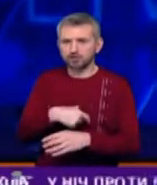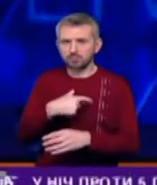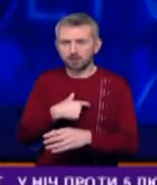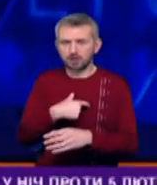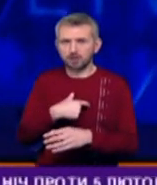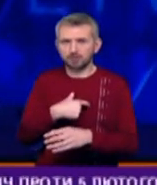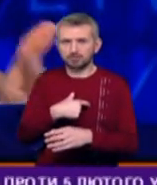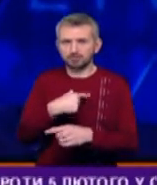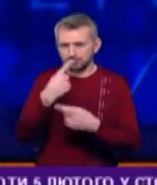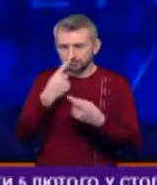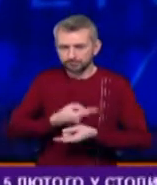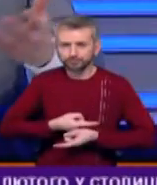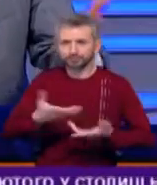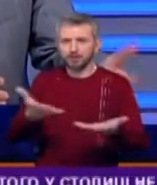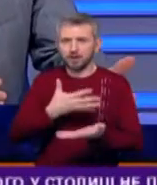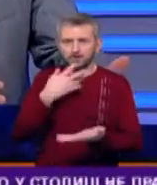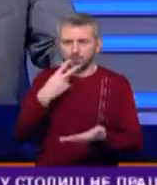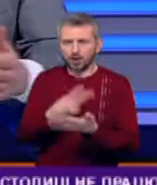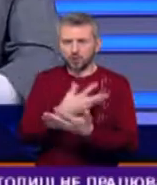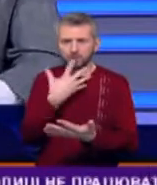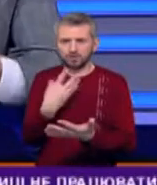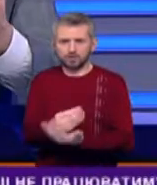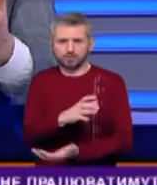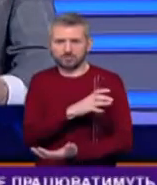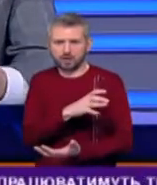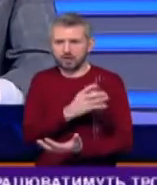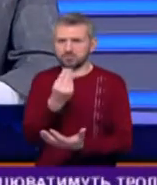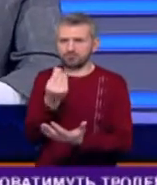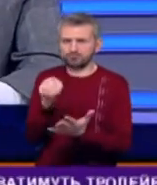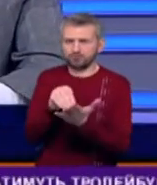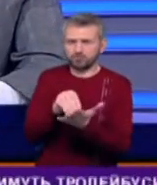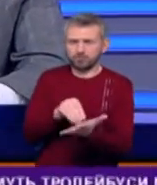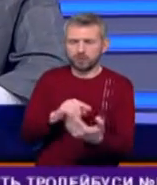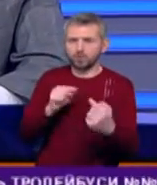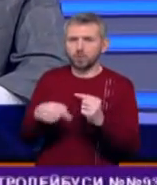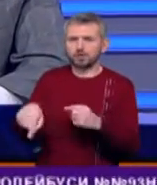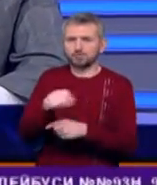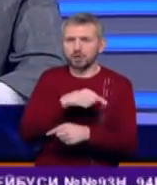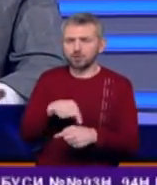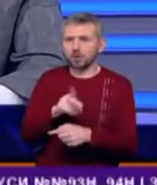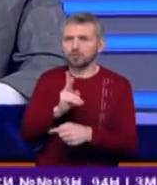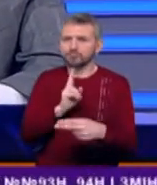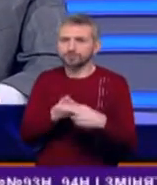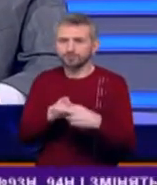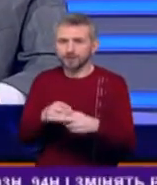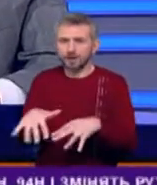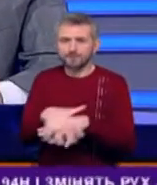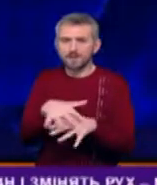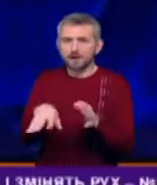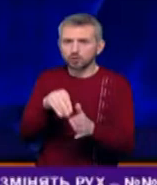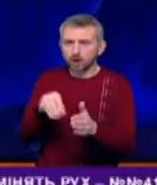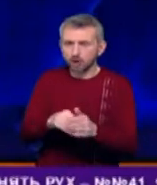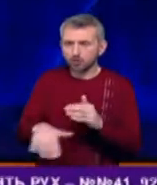назовні, показують свої декларації, майнові статки. Проти багатьох з них, які десь комусь дорогу переходять в електоральному полі,